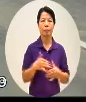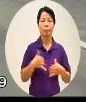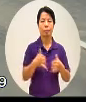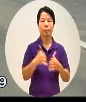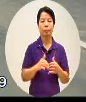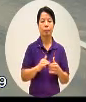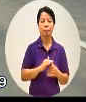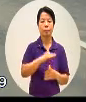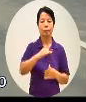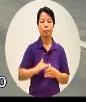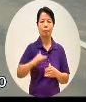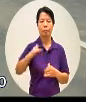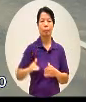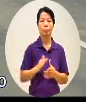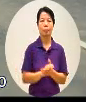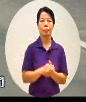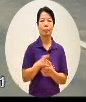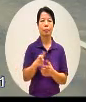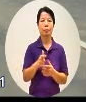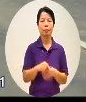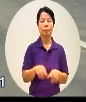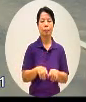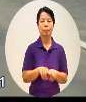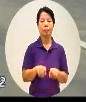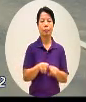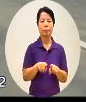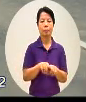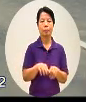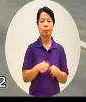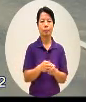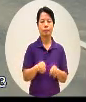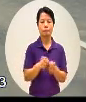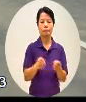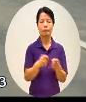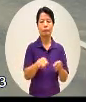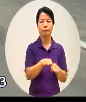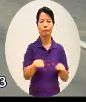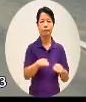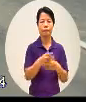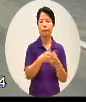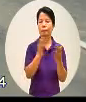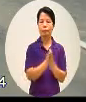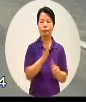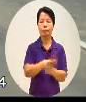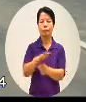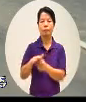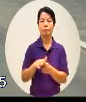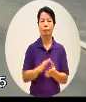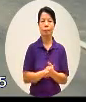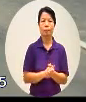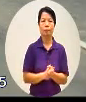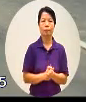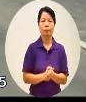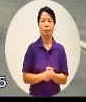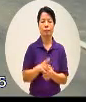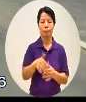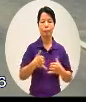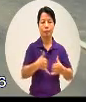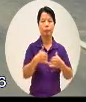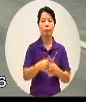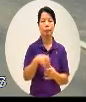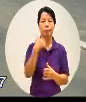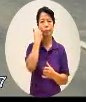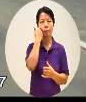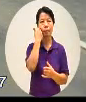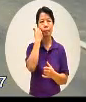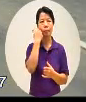低都有落差啦。加的这裂痕啊，高低的落差，规个路都很薄诶。这条路上知影对无